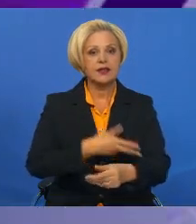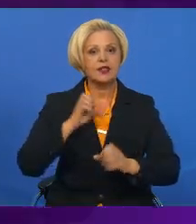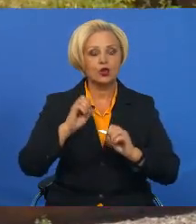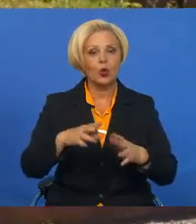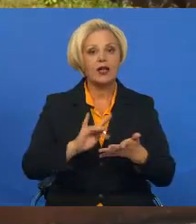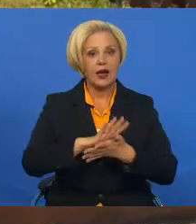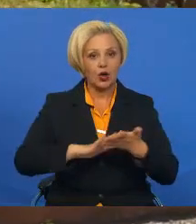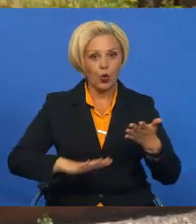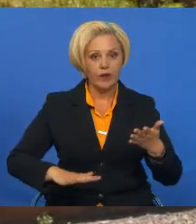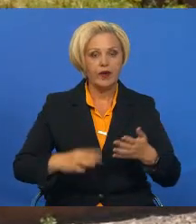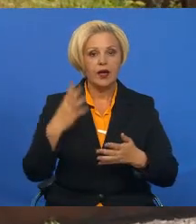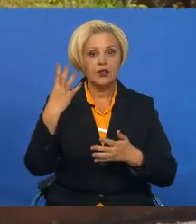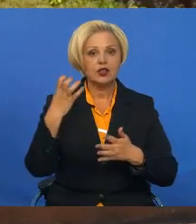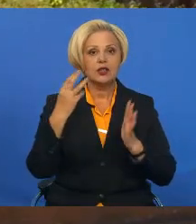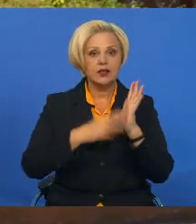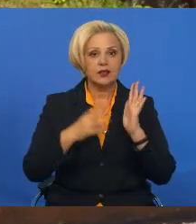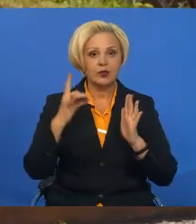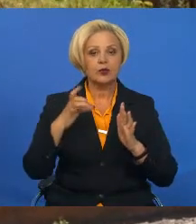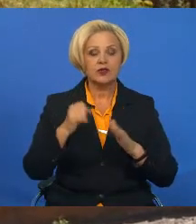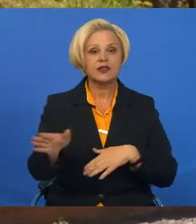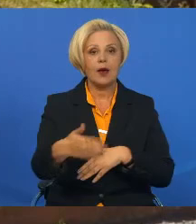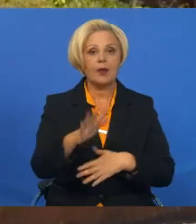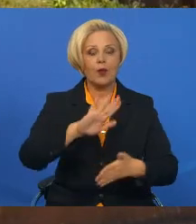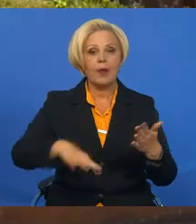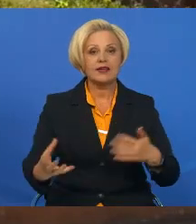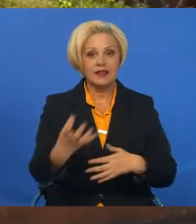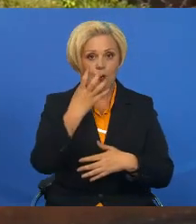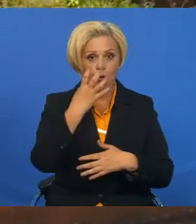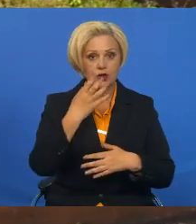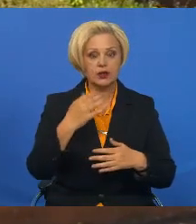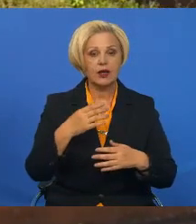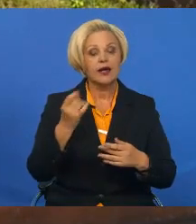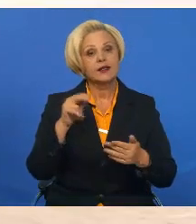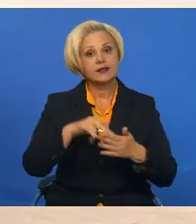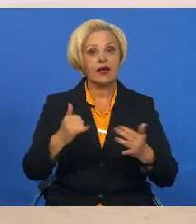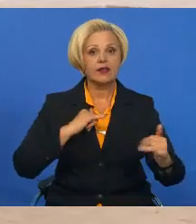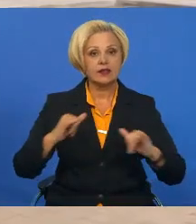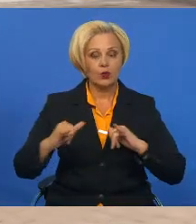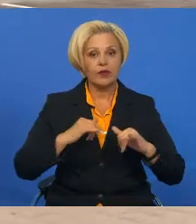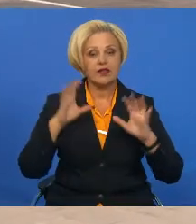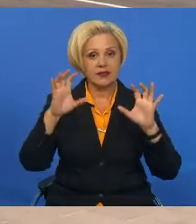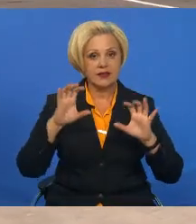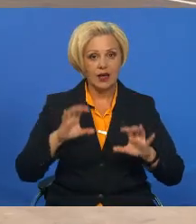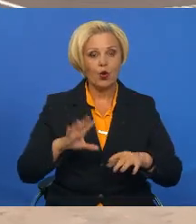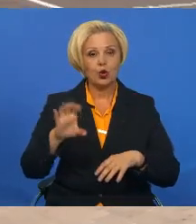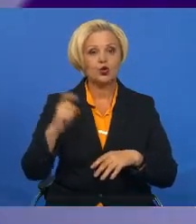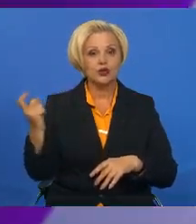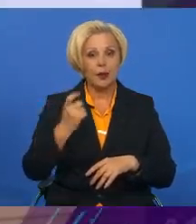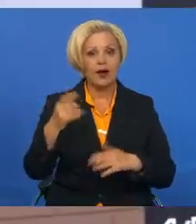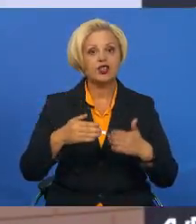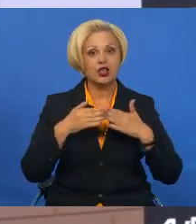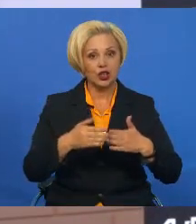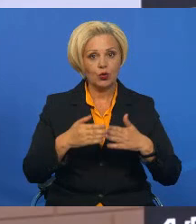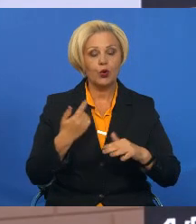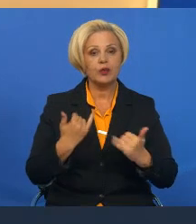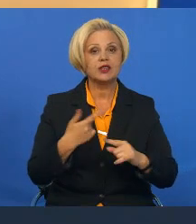крыві. 480 рублёў за прогулку без намордника. Ці ставяцца паважліва да літры закону собачнікі Гомеля.